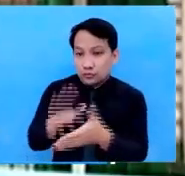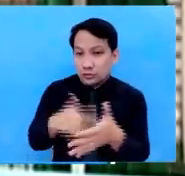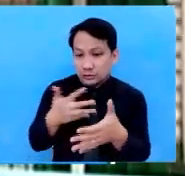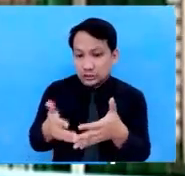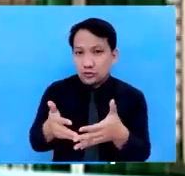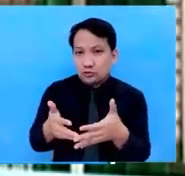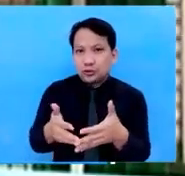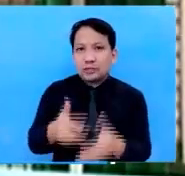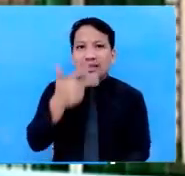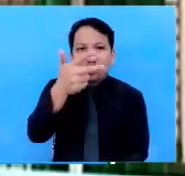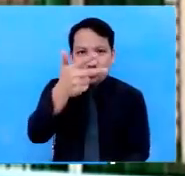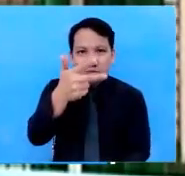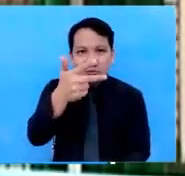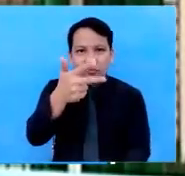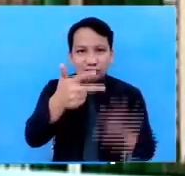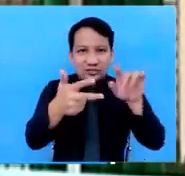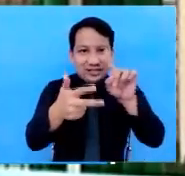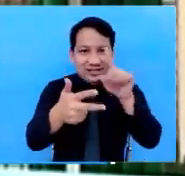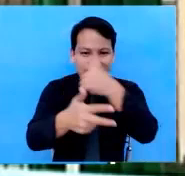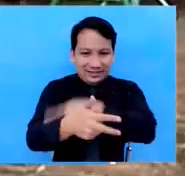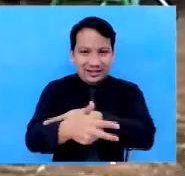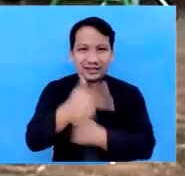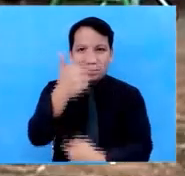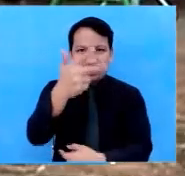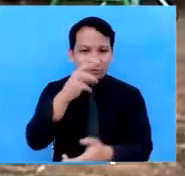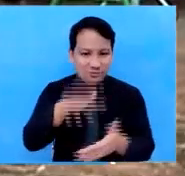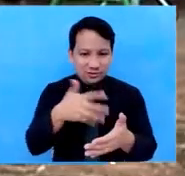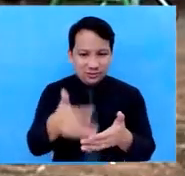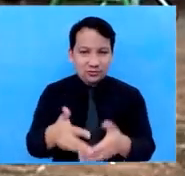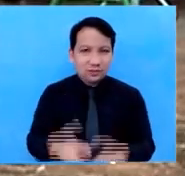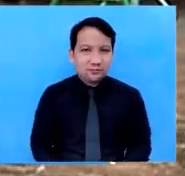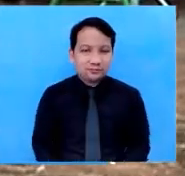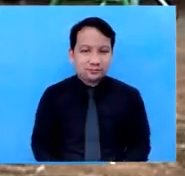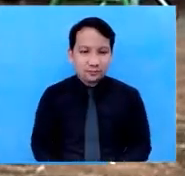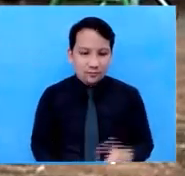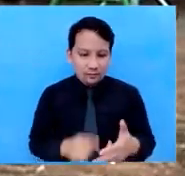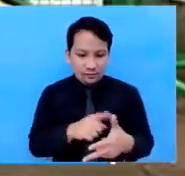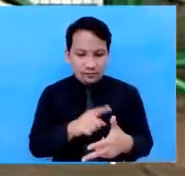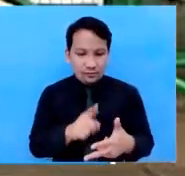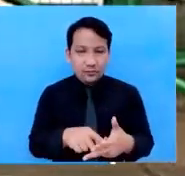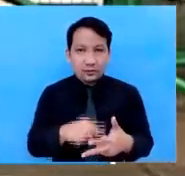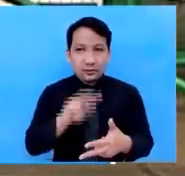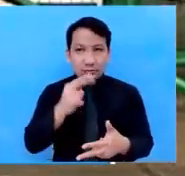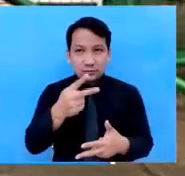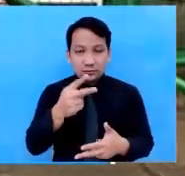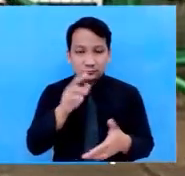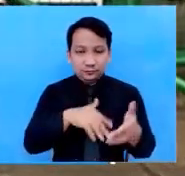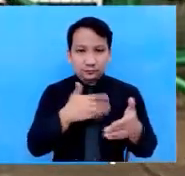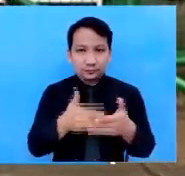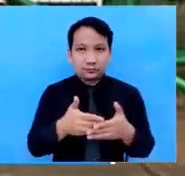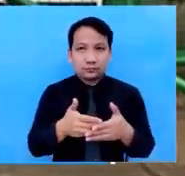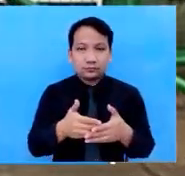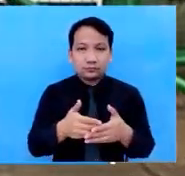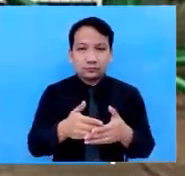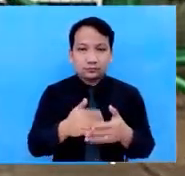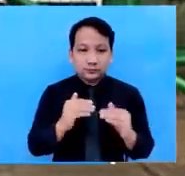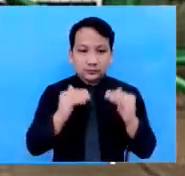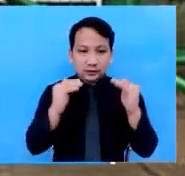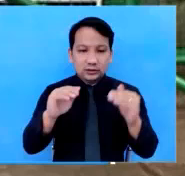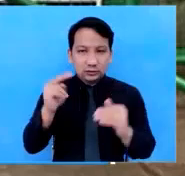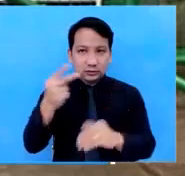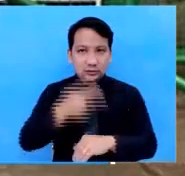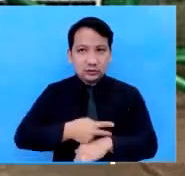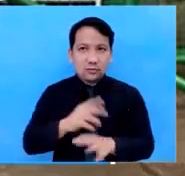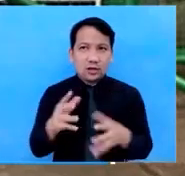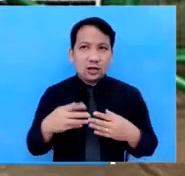shift sa isang araw ang mga klase. Tig 2 araw lang din ang pasok ng mga estudyante kada antas. Bagay na tanggap